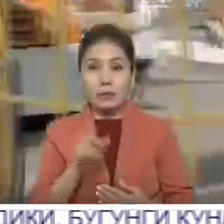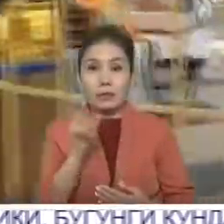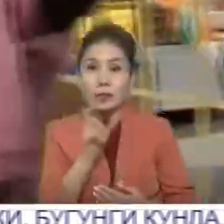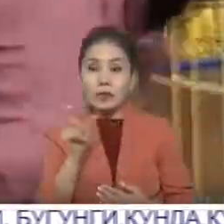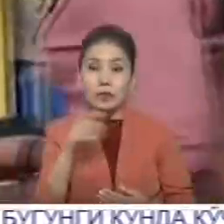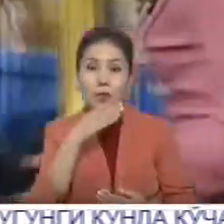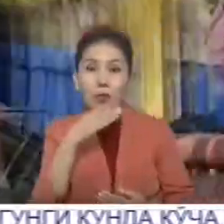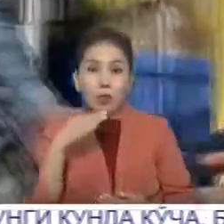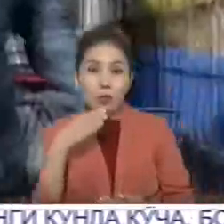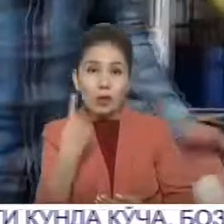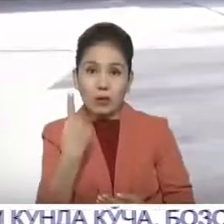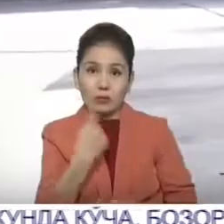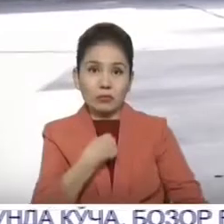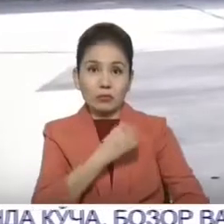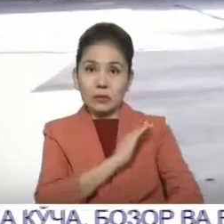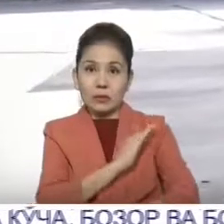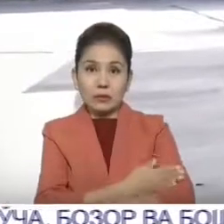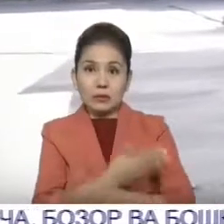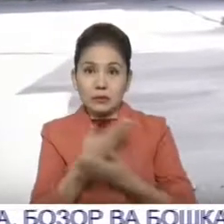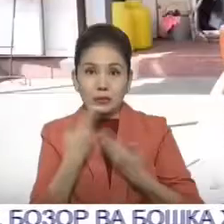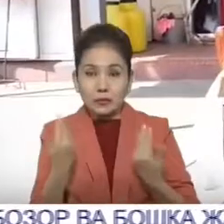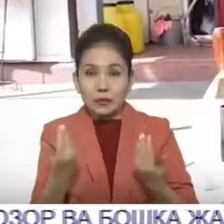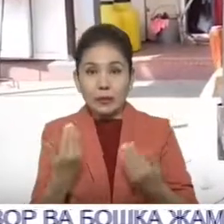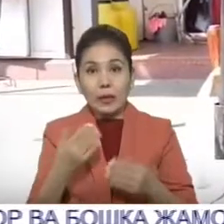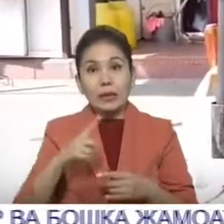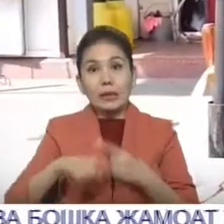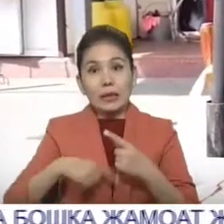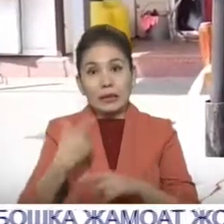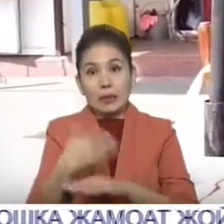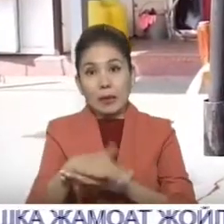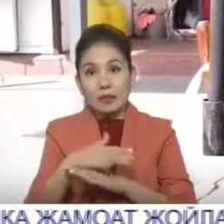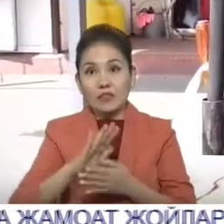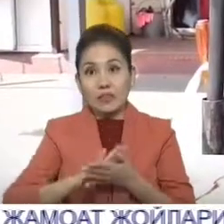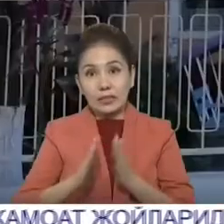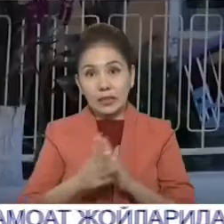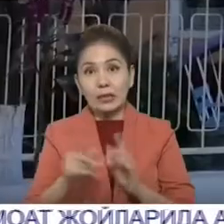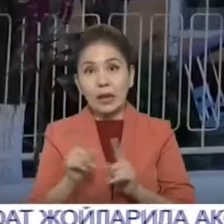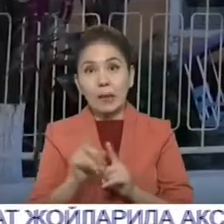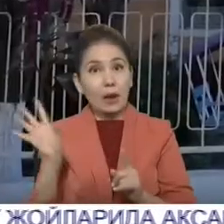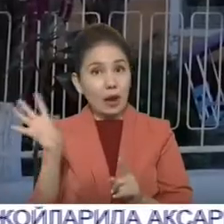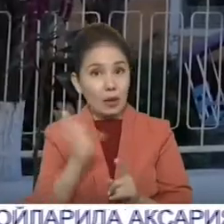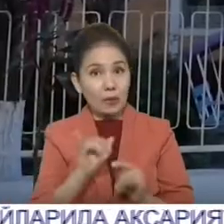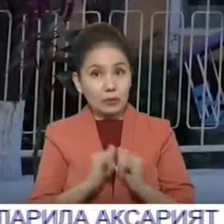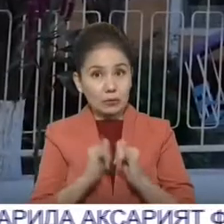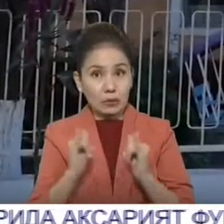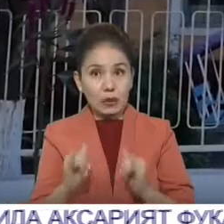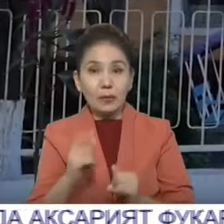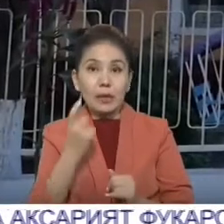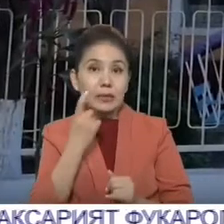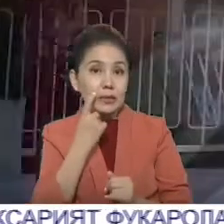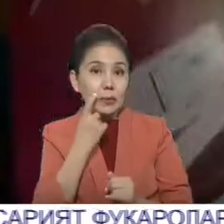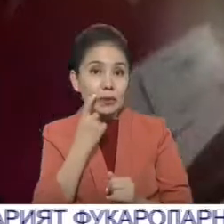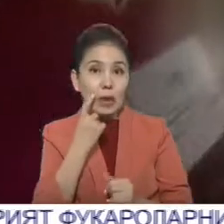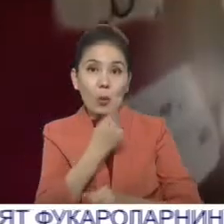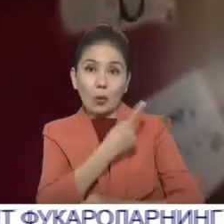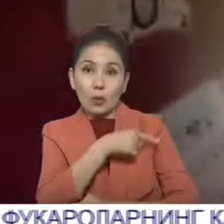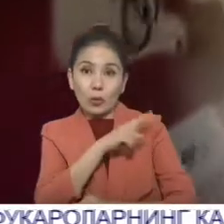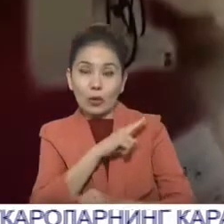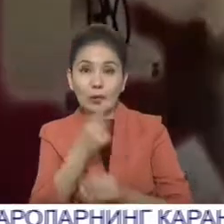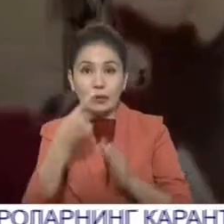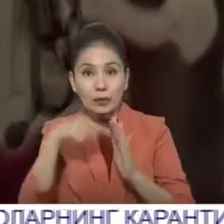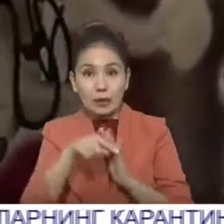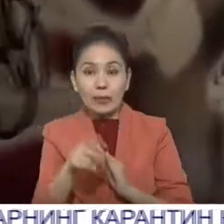Чиди ичида битта одам ҳеч нарса қила олмасаган-да. Кейинги манзилимиздаги вазият эса ҳаммасидан ўтиб тушди. Туман стоматология бўлими. Бўлимга